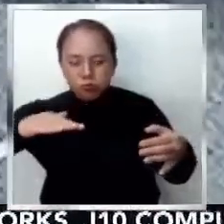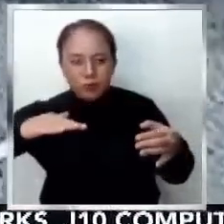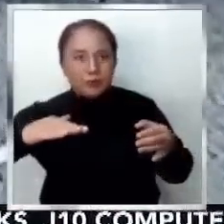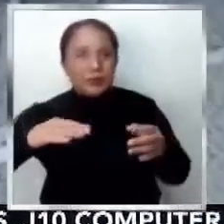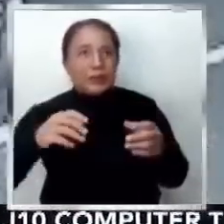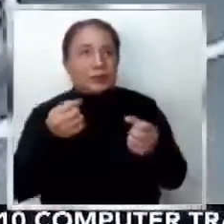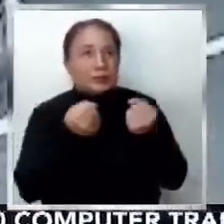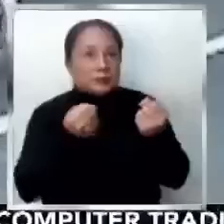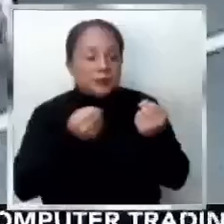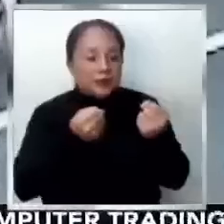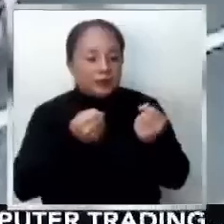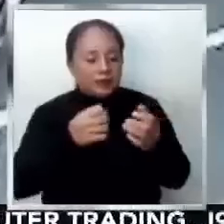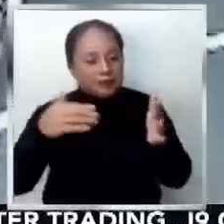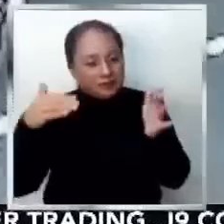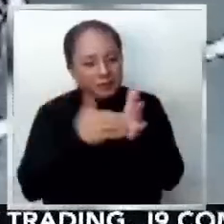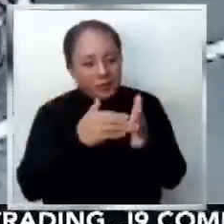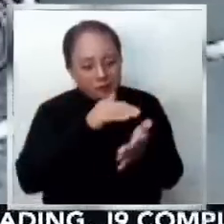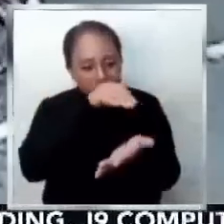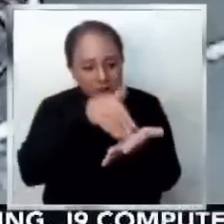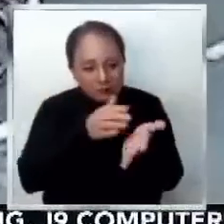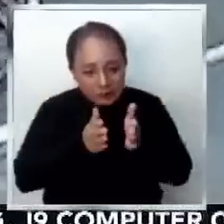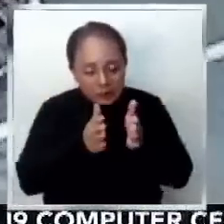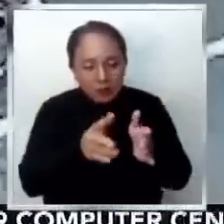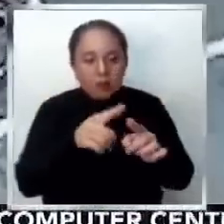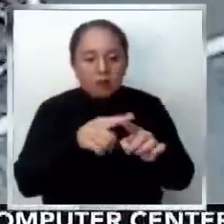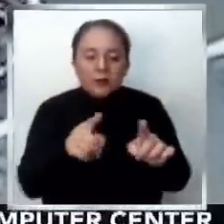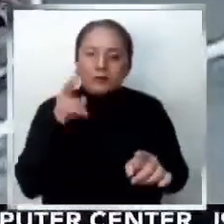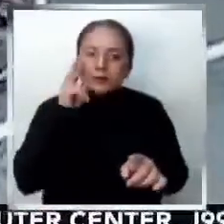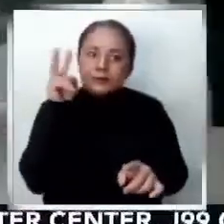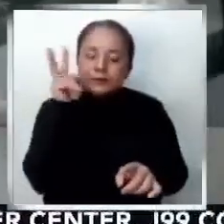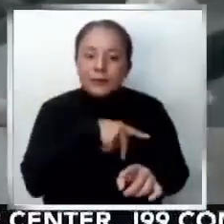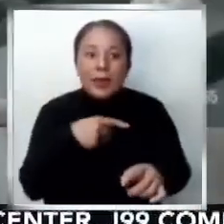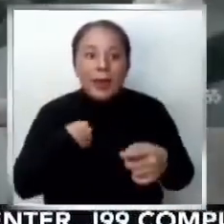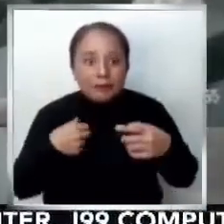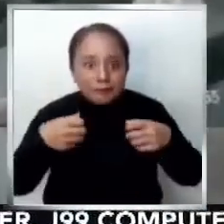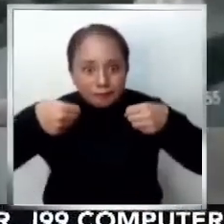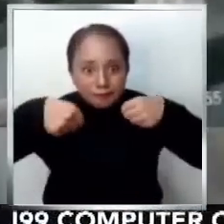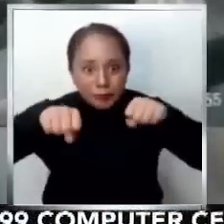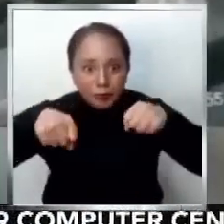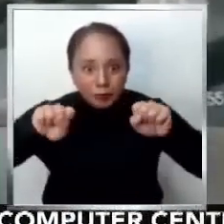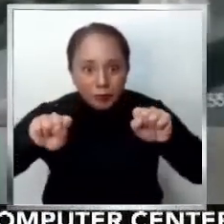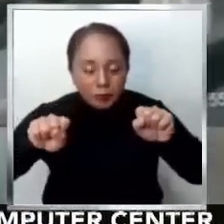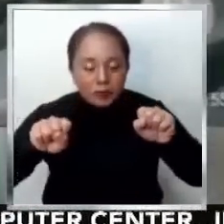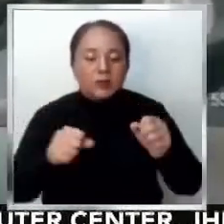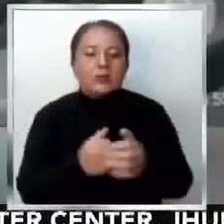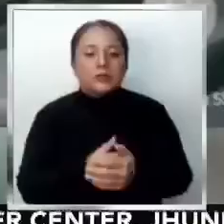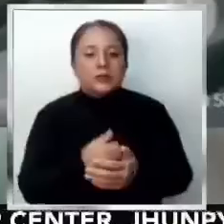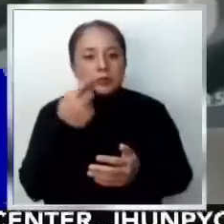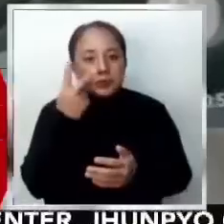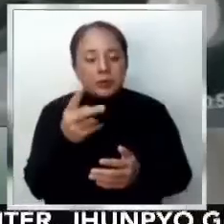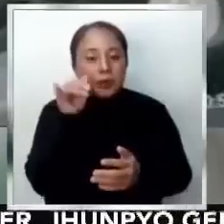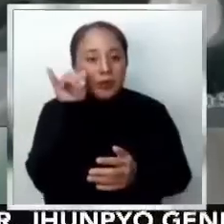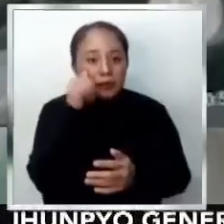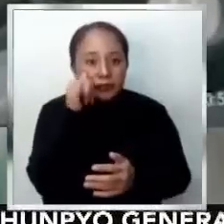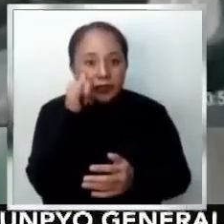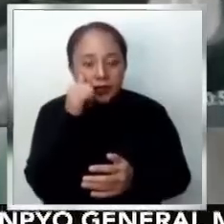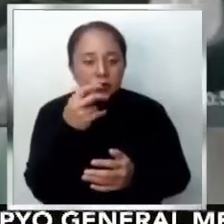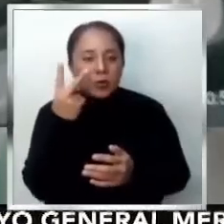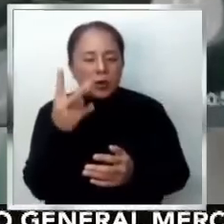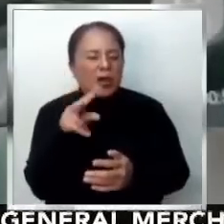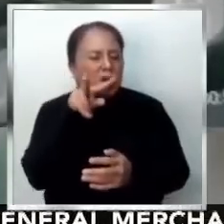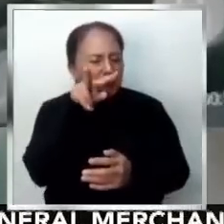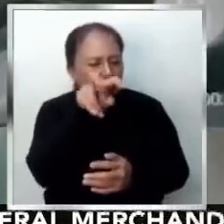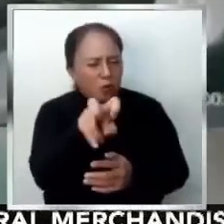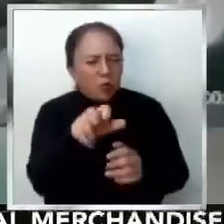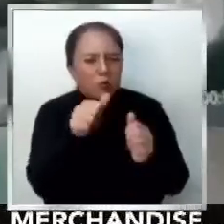Center Island. Pero may naatrasan pala itong mga motorista. Sa dashcam video na ito sa likod ng truck, kita ang pag-araro